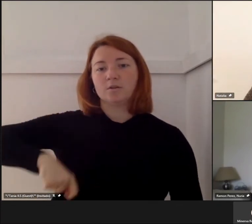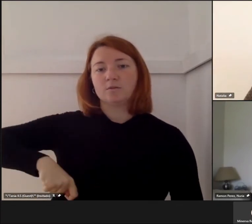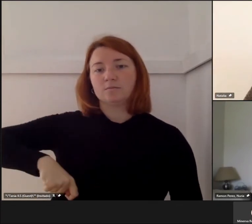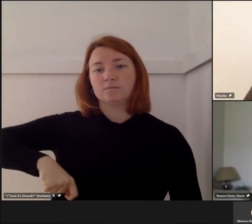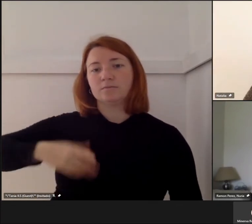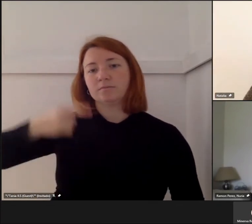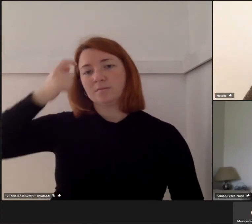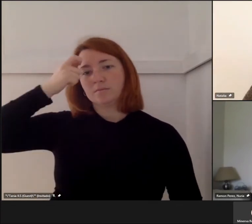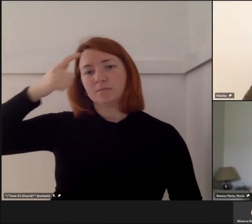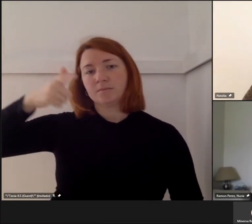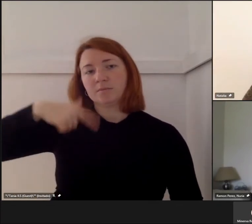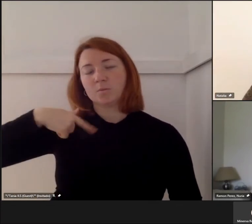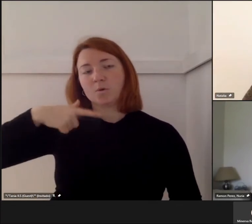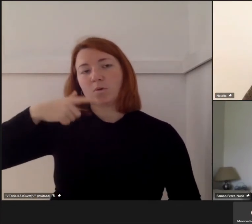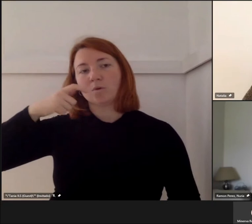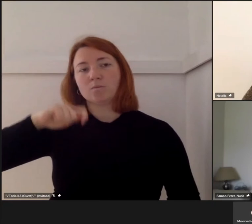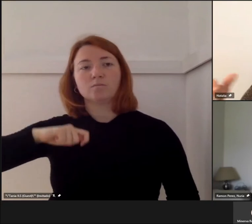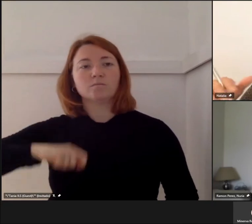professions